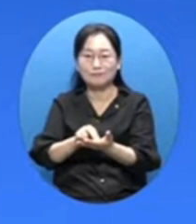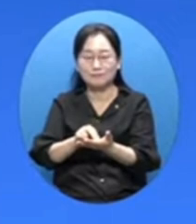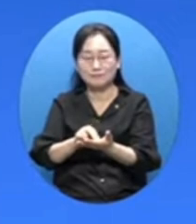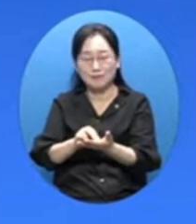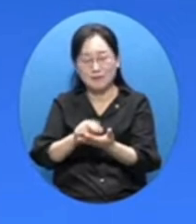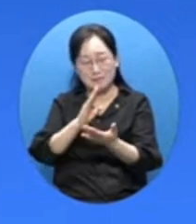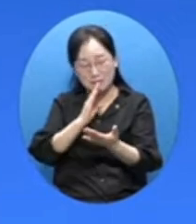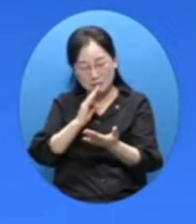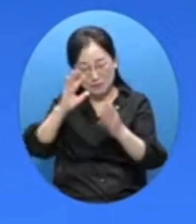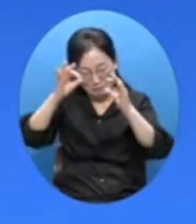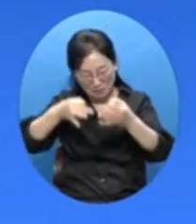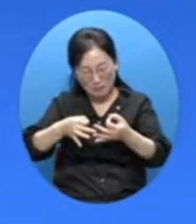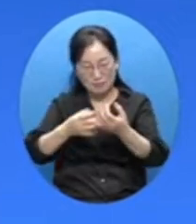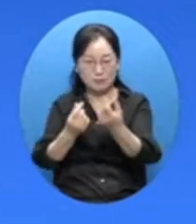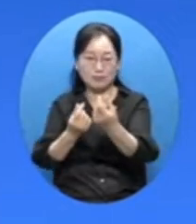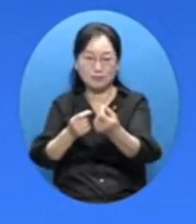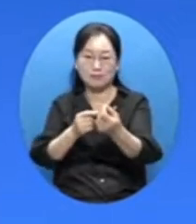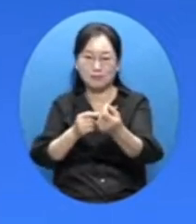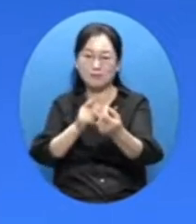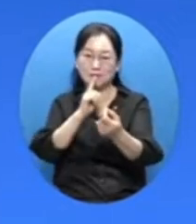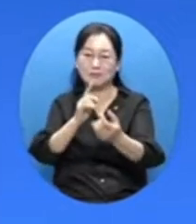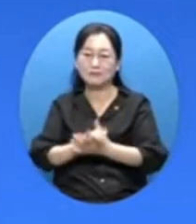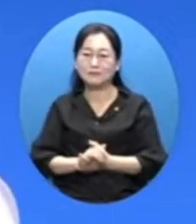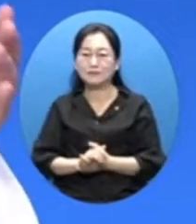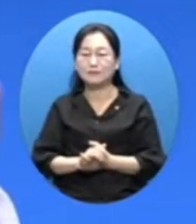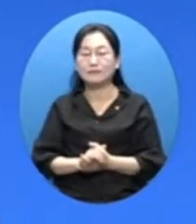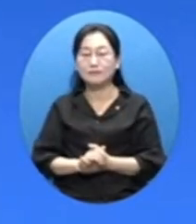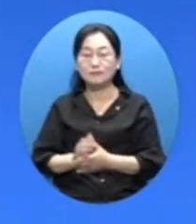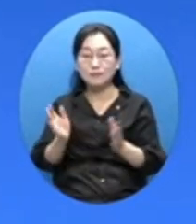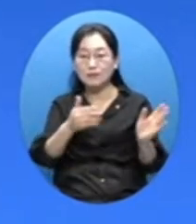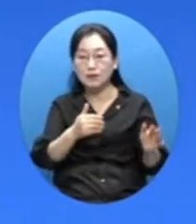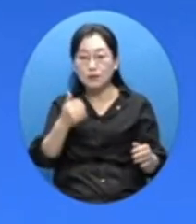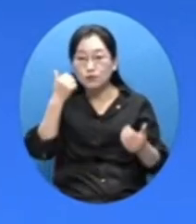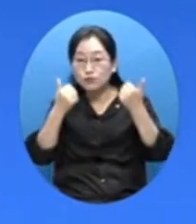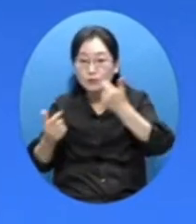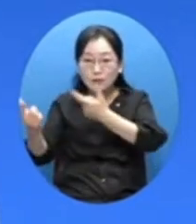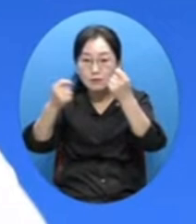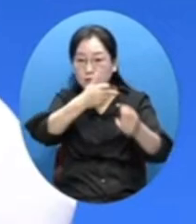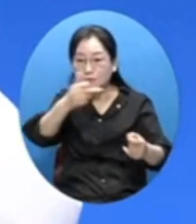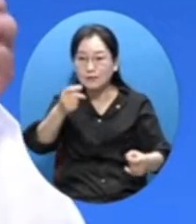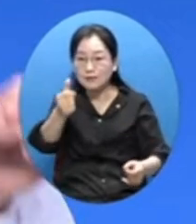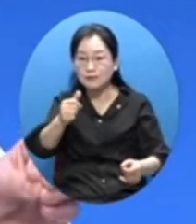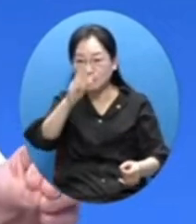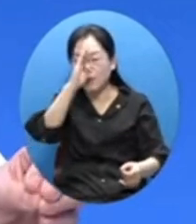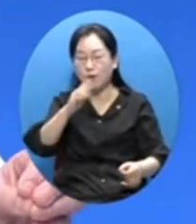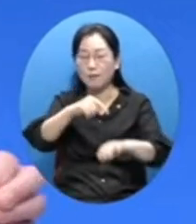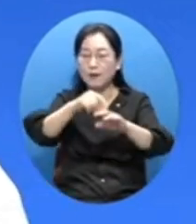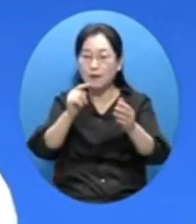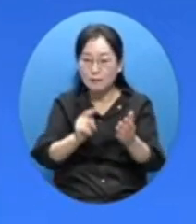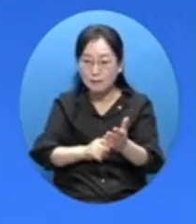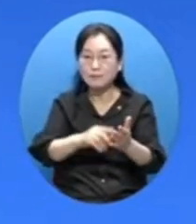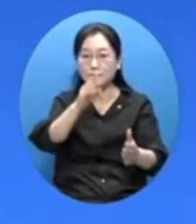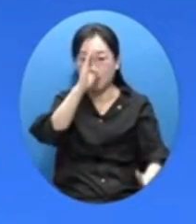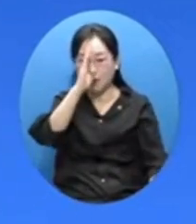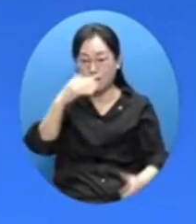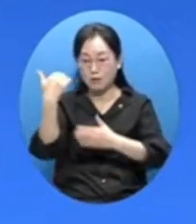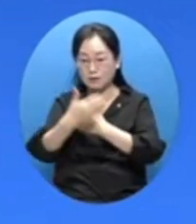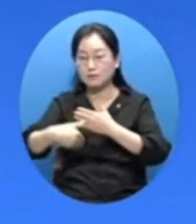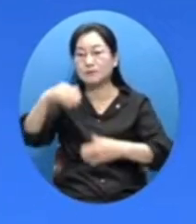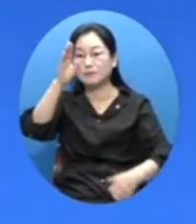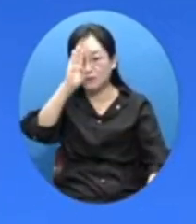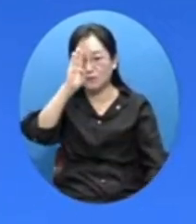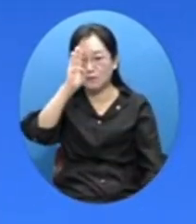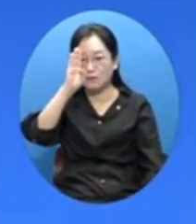들여다보고 씨름하고 있다고 하는 것을 보여줍니다. 이렇게 누구에게나 크고 작은 병이 있습니다. 마음의 병이 있고 육신의 병이